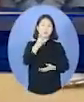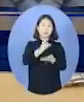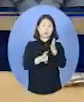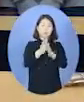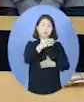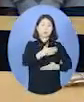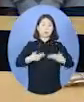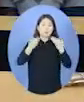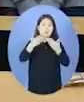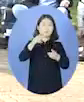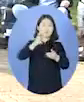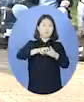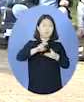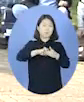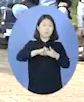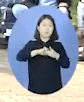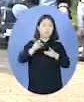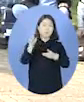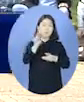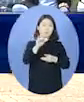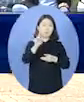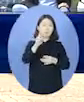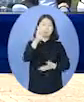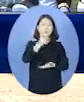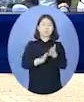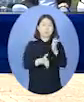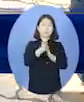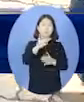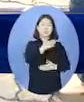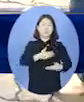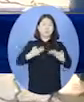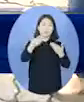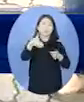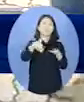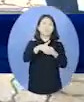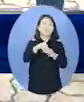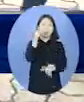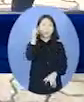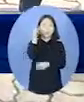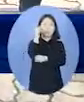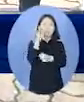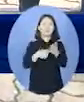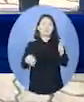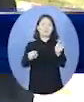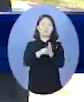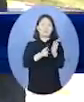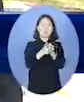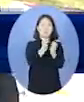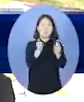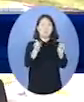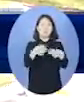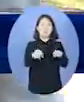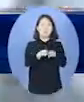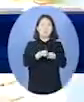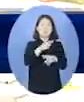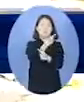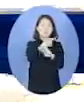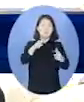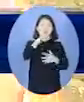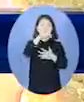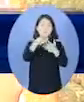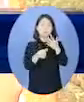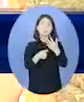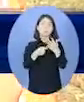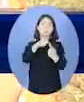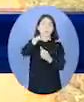이미지를 높였습니다. 한편 천안시 자원봉사센터는 천안시 자원봉사 문화 정착을 위해 시민과 함께